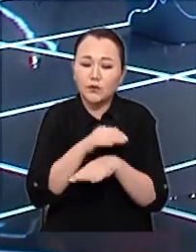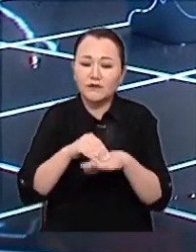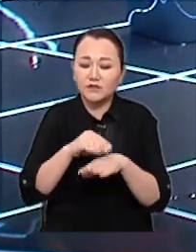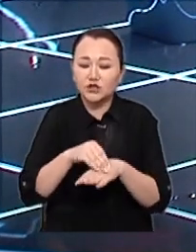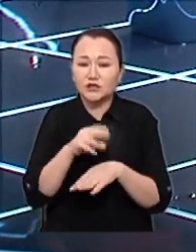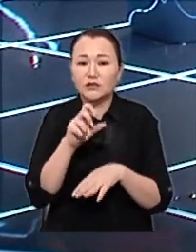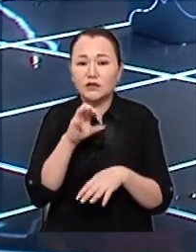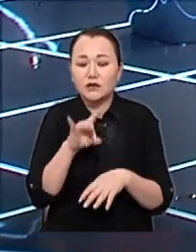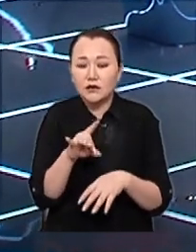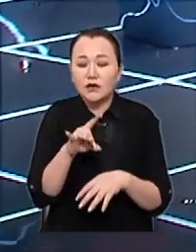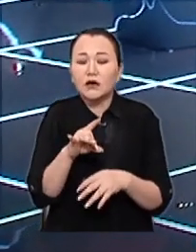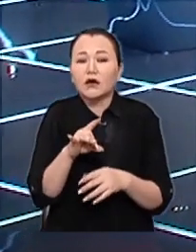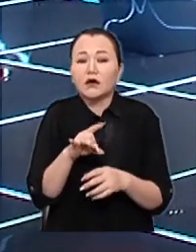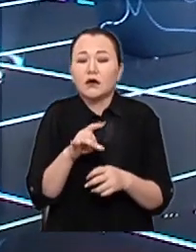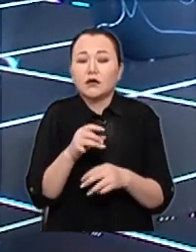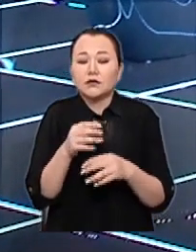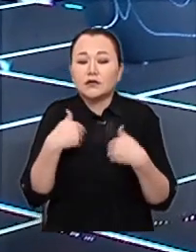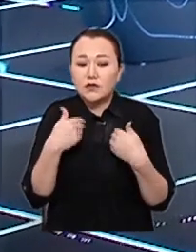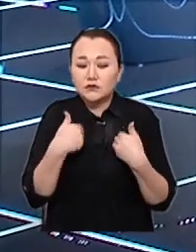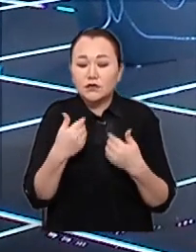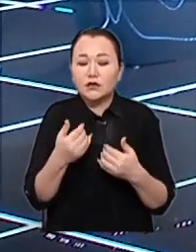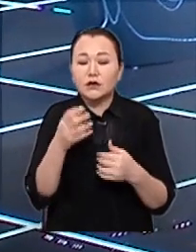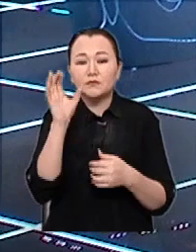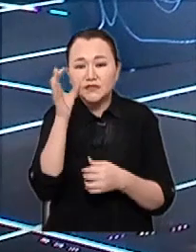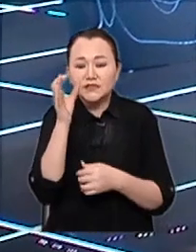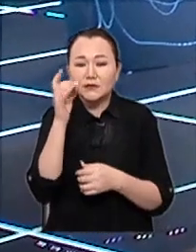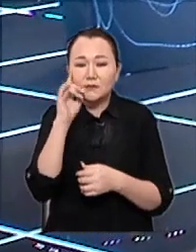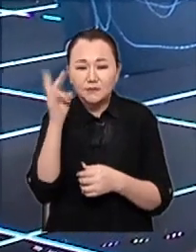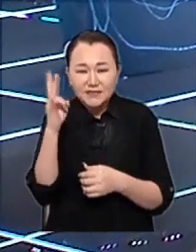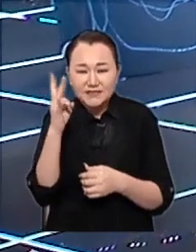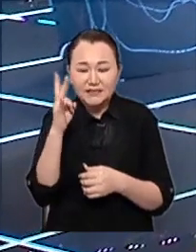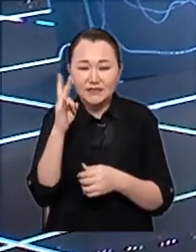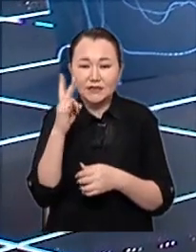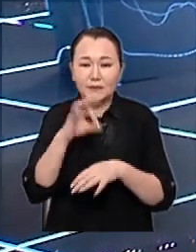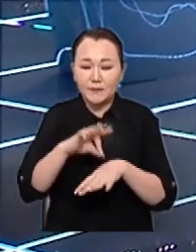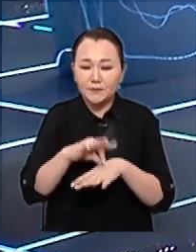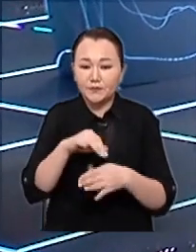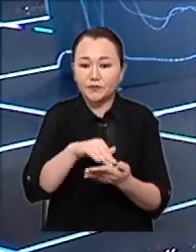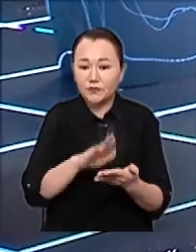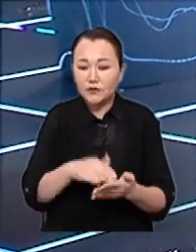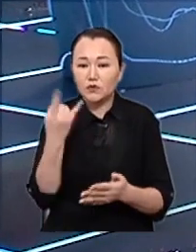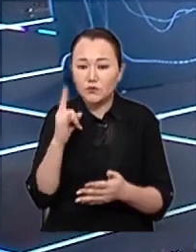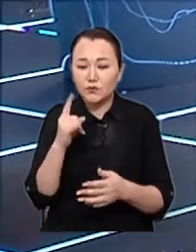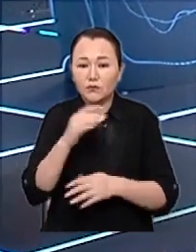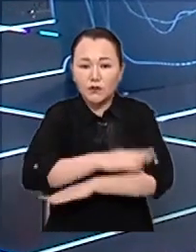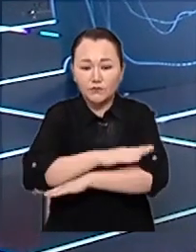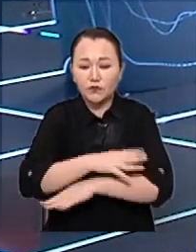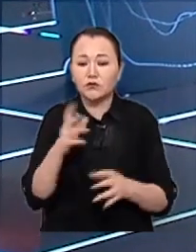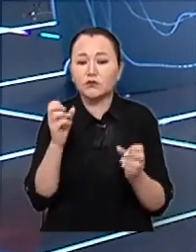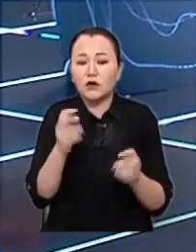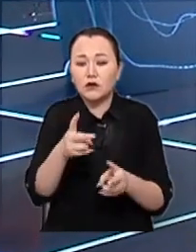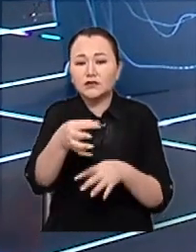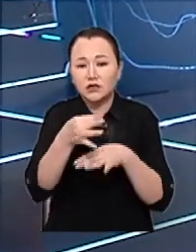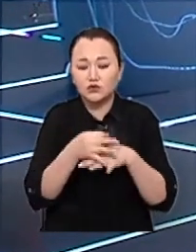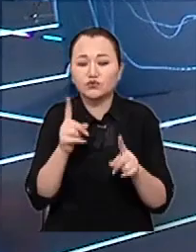Сапар Құттыбайұлы. Саламатсыз ба. Психдиспансерде тіркеуде болған оқушының бұл әрекетіне қандай баға берген болар едіңіз?